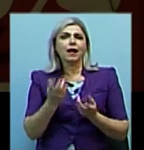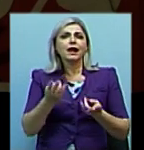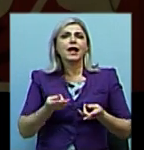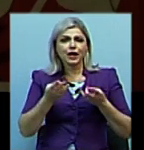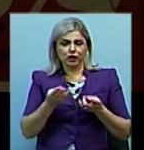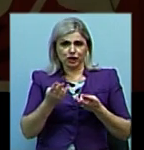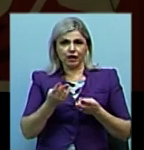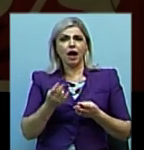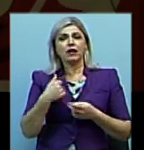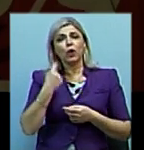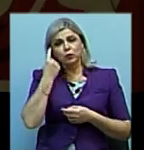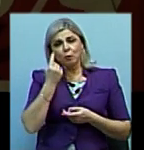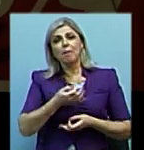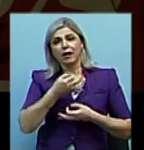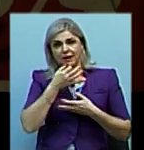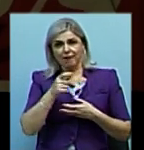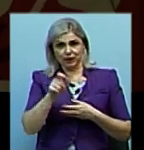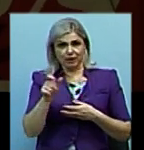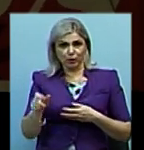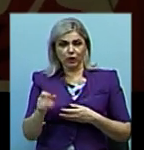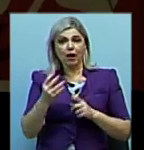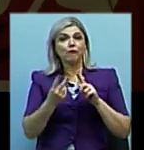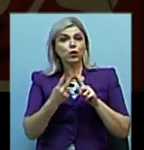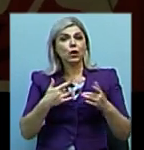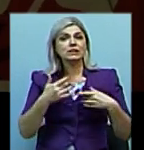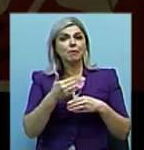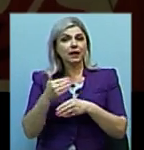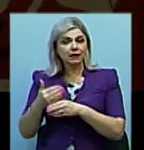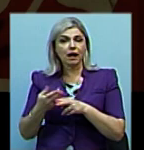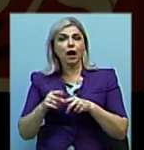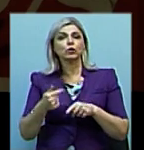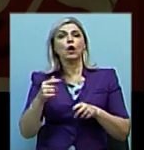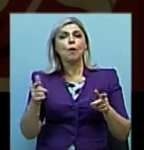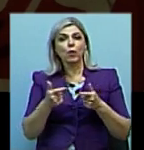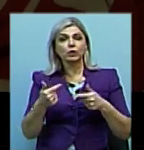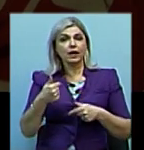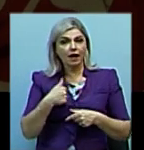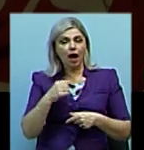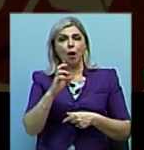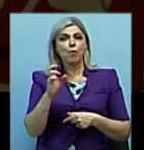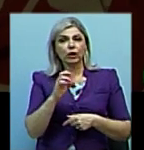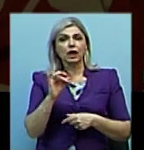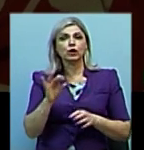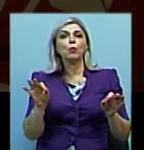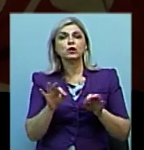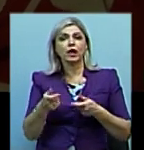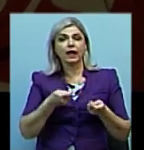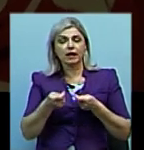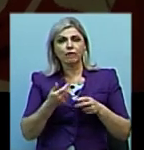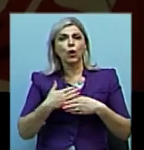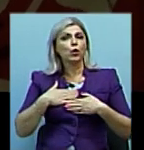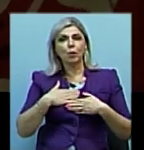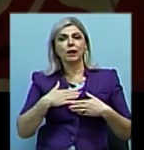вона сподобається глядачеві. І другий спектакль, який підготував я, Богдан і музичний керівник Віктор Орес. Це улюблені